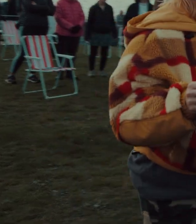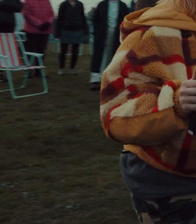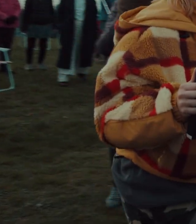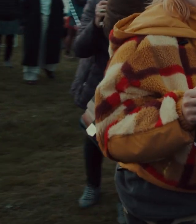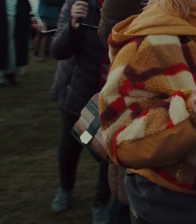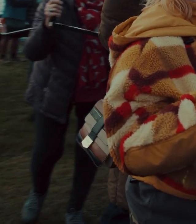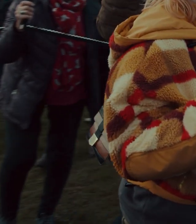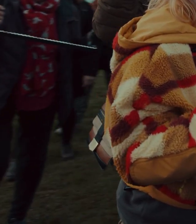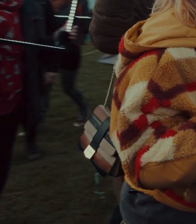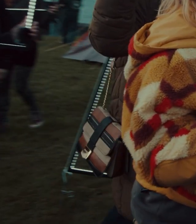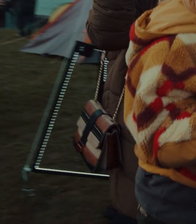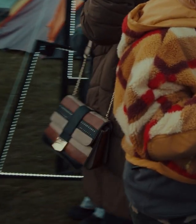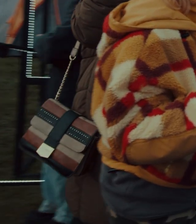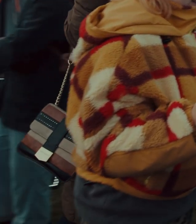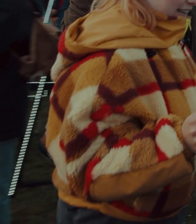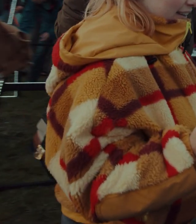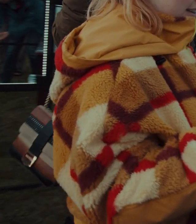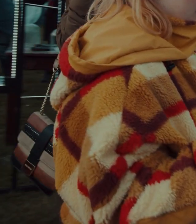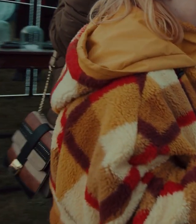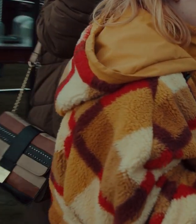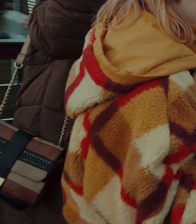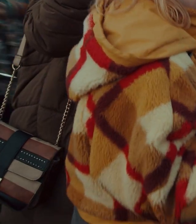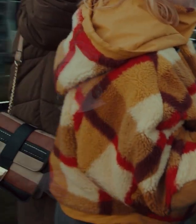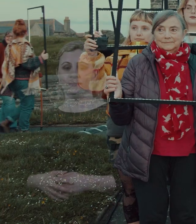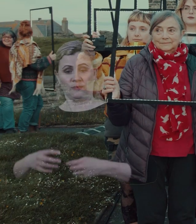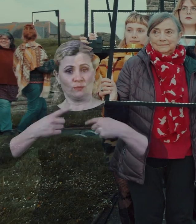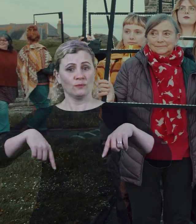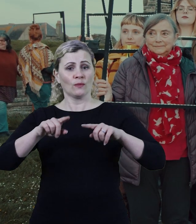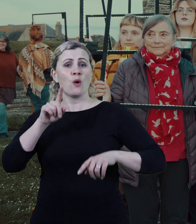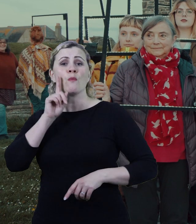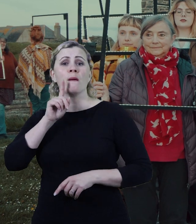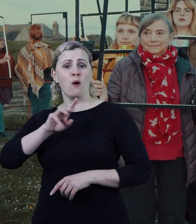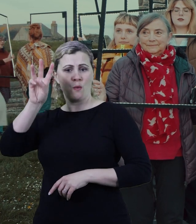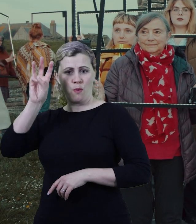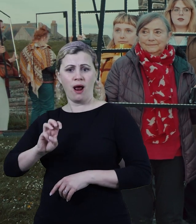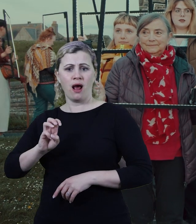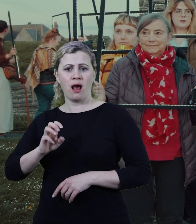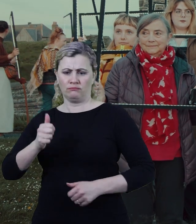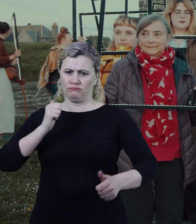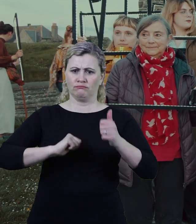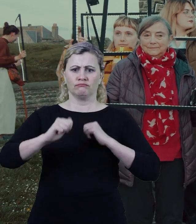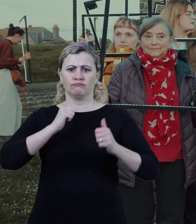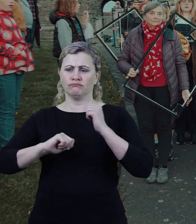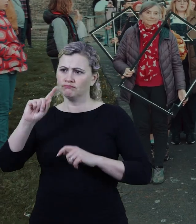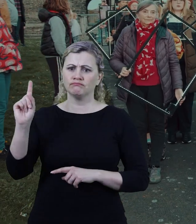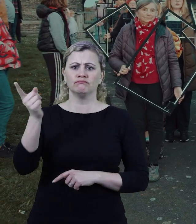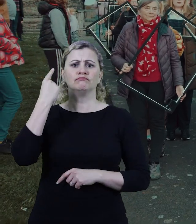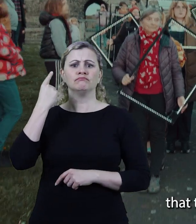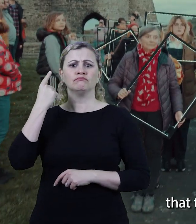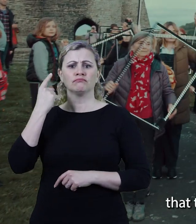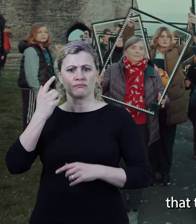yn y cais am heddwch fyd-eang. We, women of Wales, are proud to